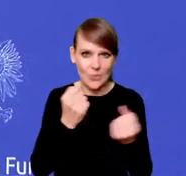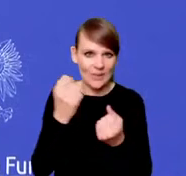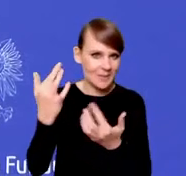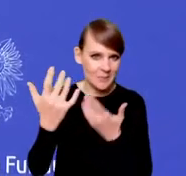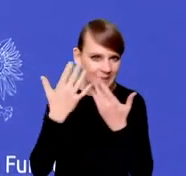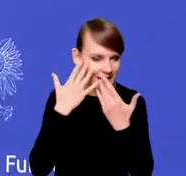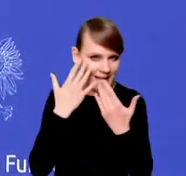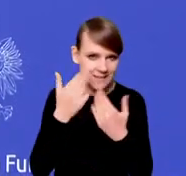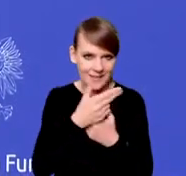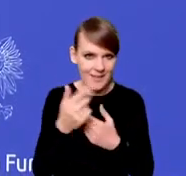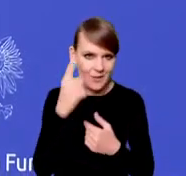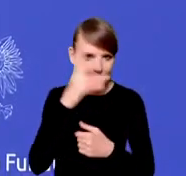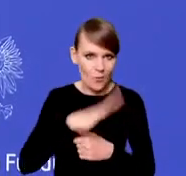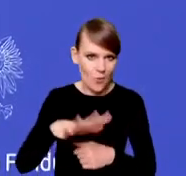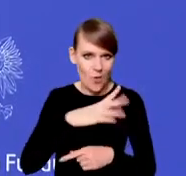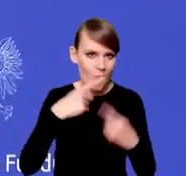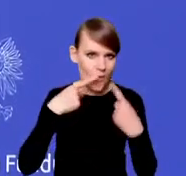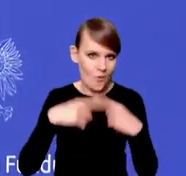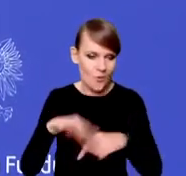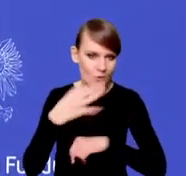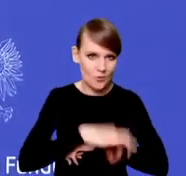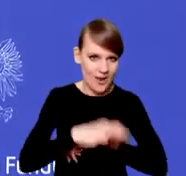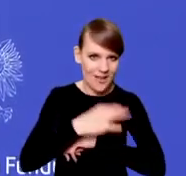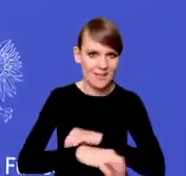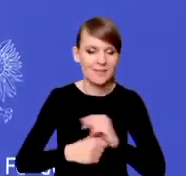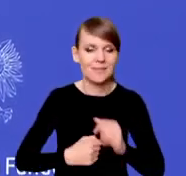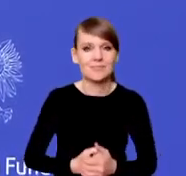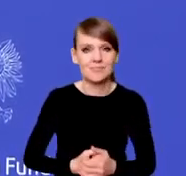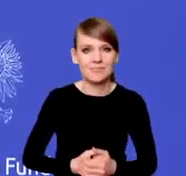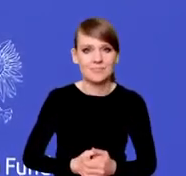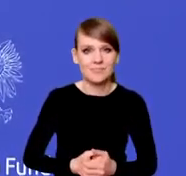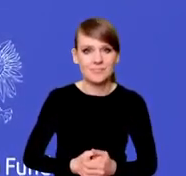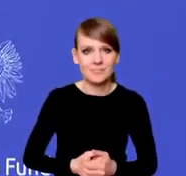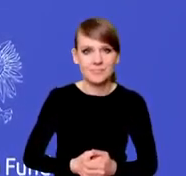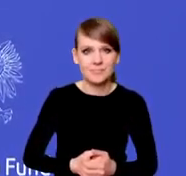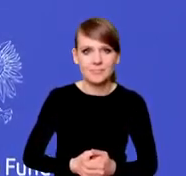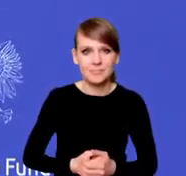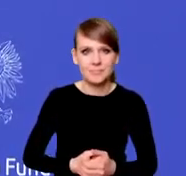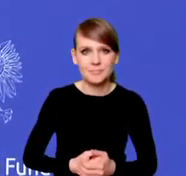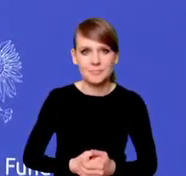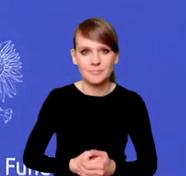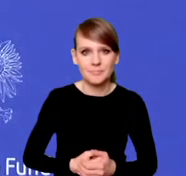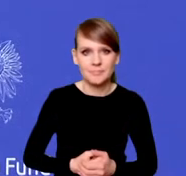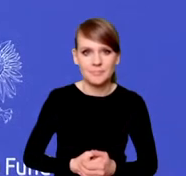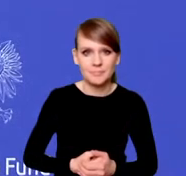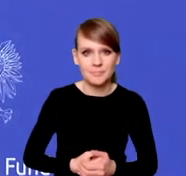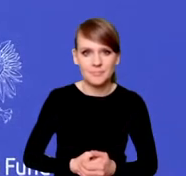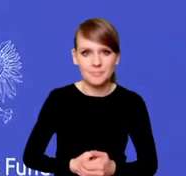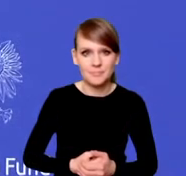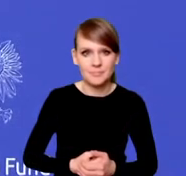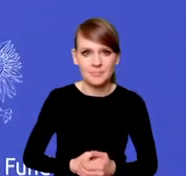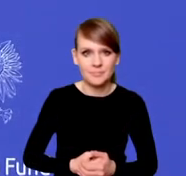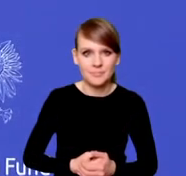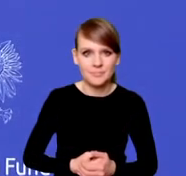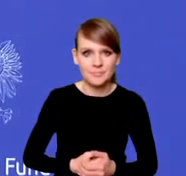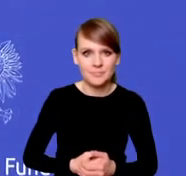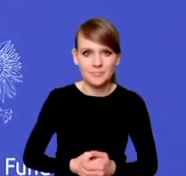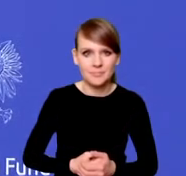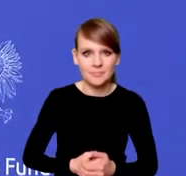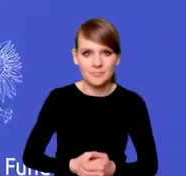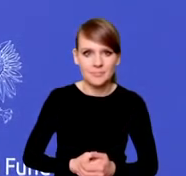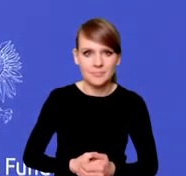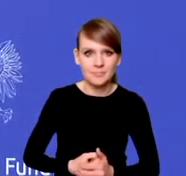społecznej odpowiedzialności uczelni. Może, ponieważ wybrzmiało w tej dyskusji,